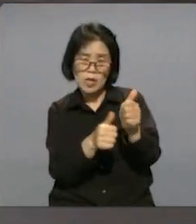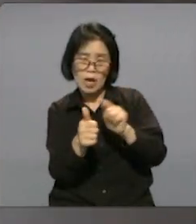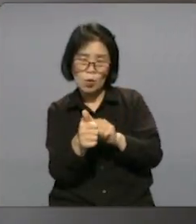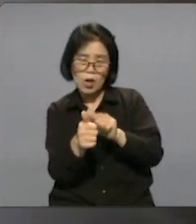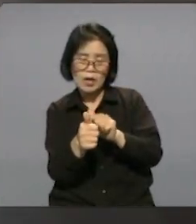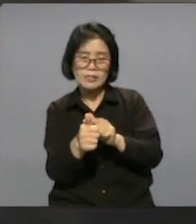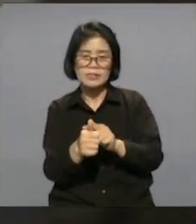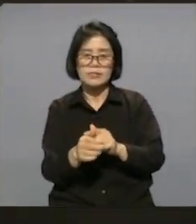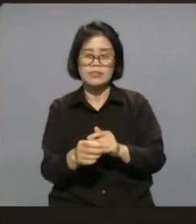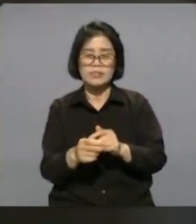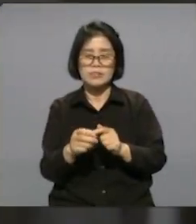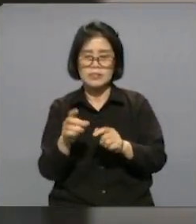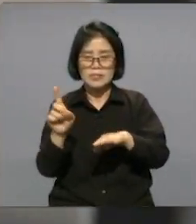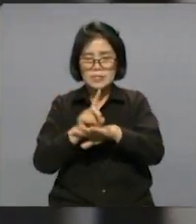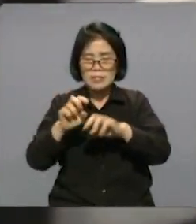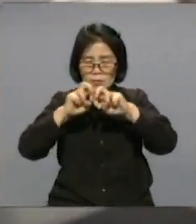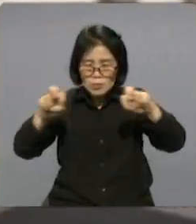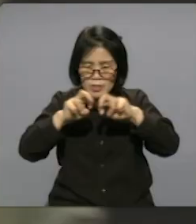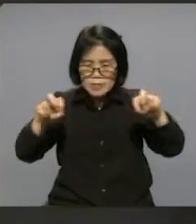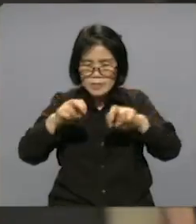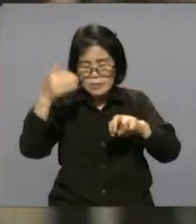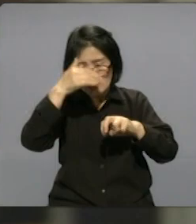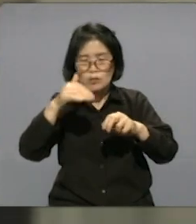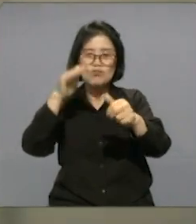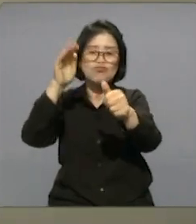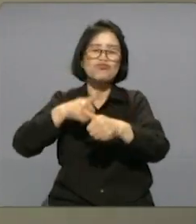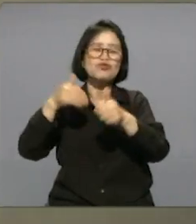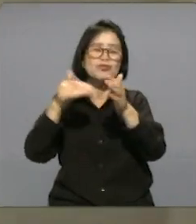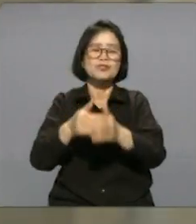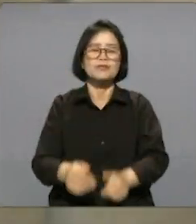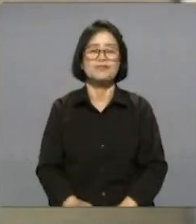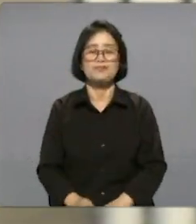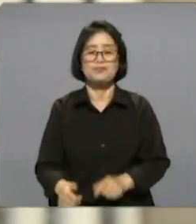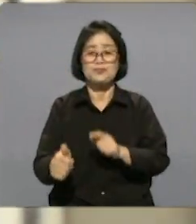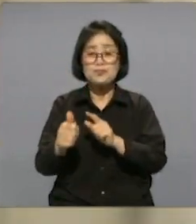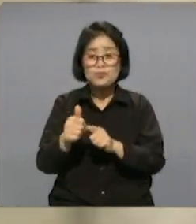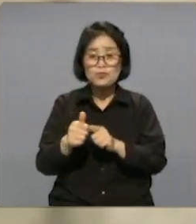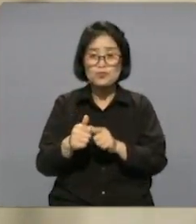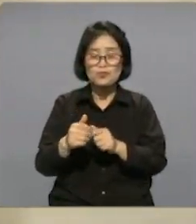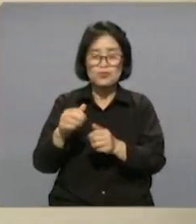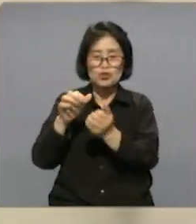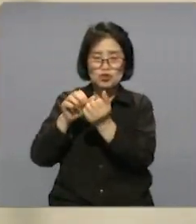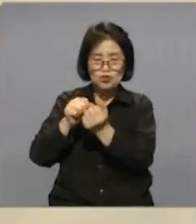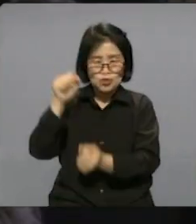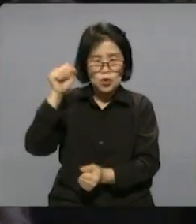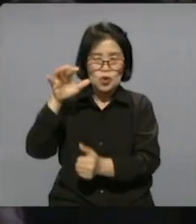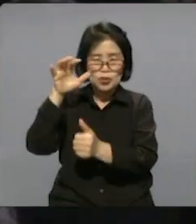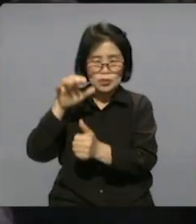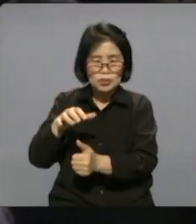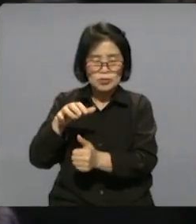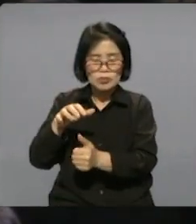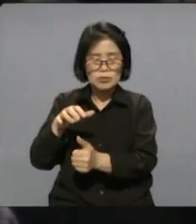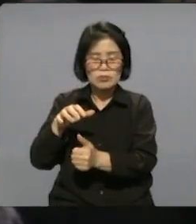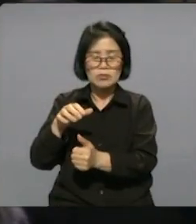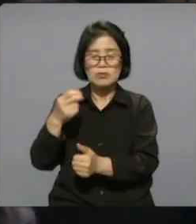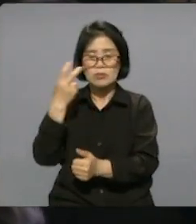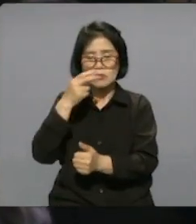씨도 포렌식 참관에 불렀습니다. 박 씨의 구속영장 청구도 검토되고 있어 송